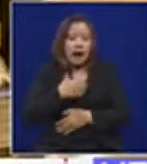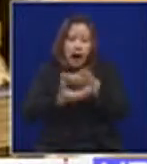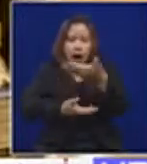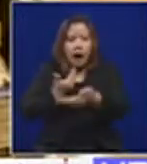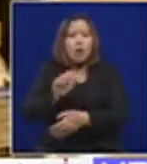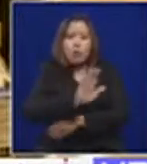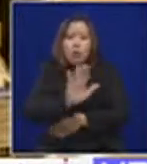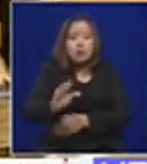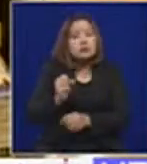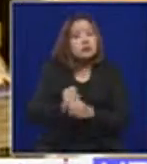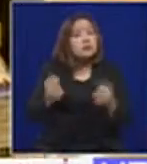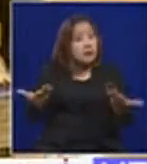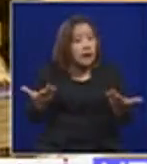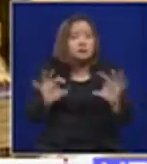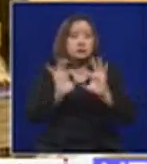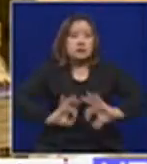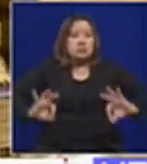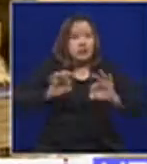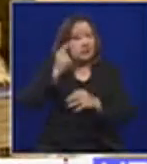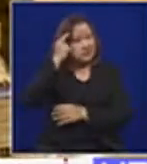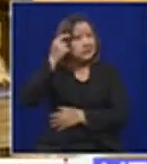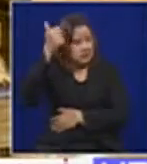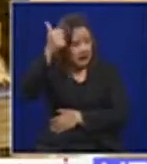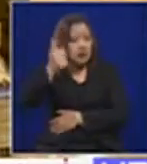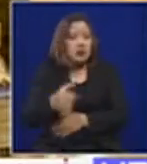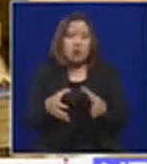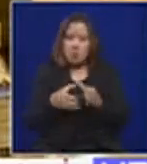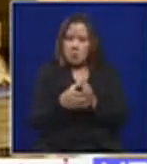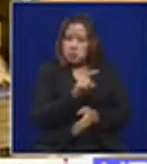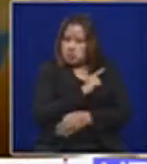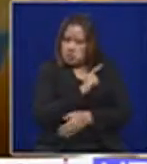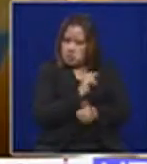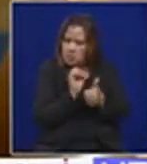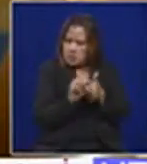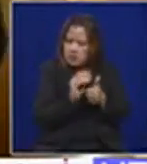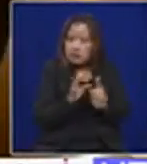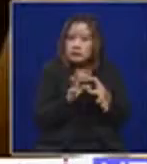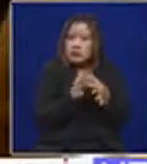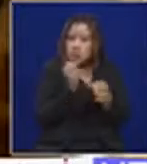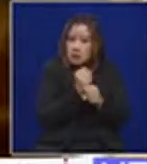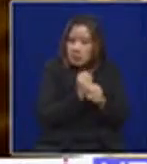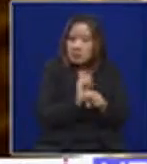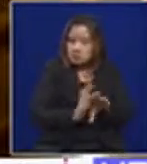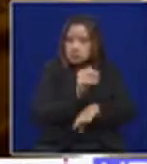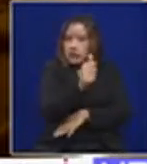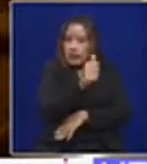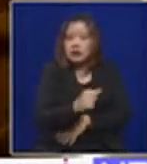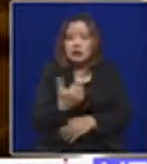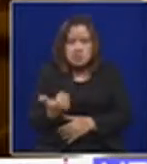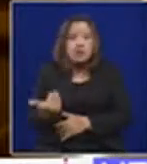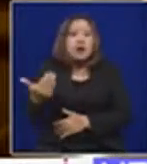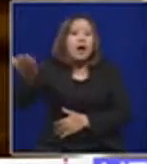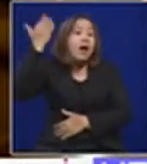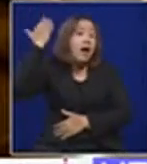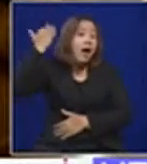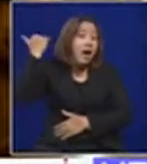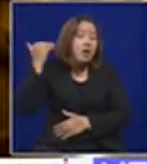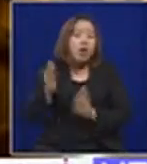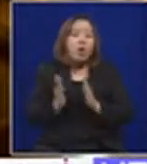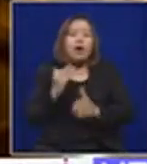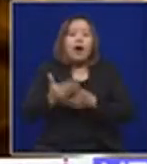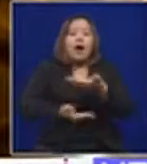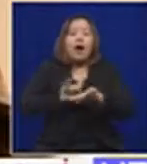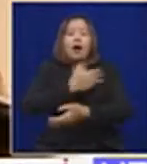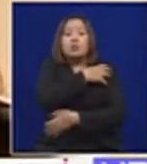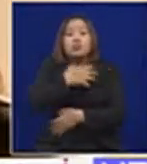ศนั้นต้องมีกำลังมันสมองและทีมที่ปรึกษาที่มีจำนวนเพียงพอต่อการทำงานซึ่งที่ผ่านมาคณะทำงานของทูตพาณิชย์ในแต่